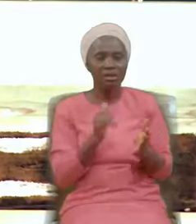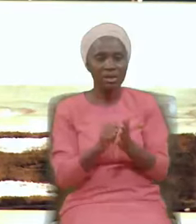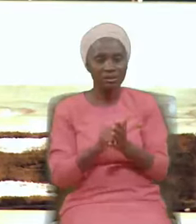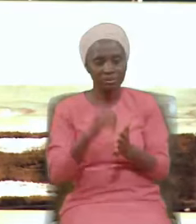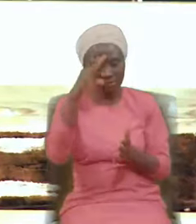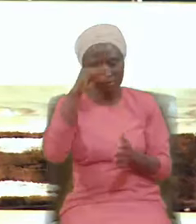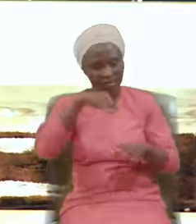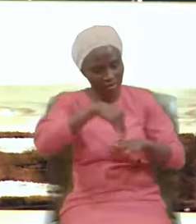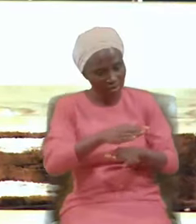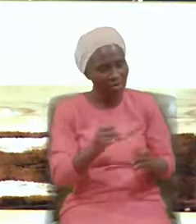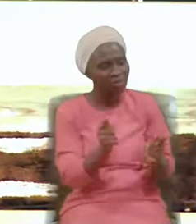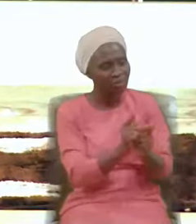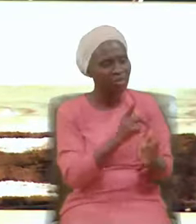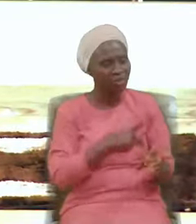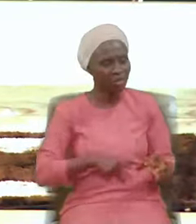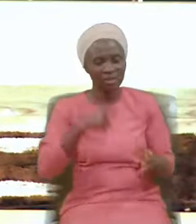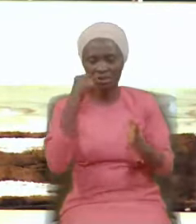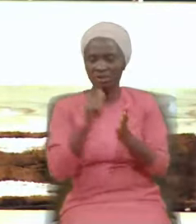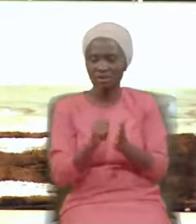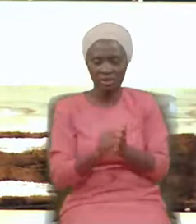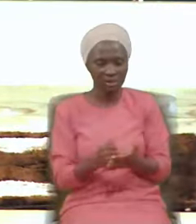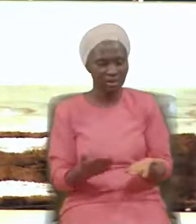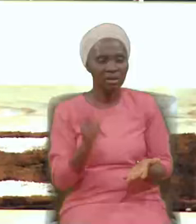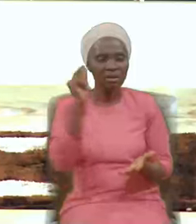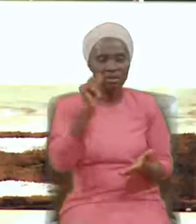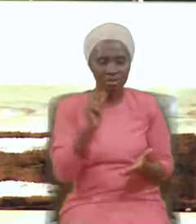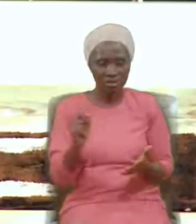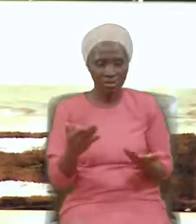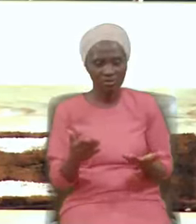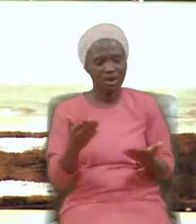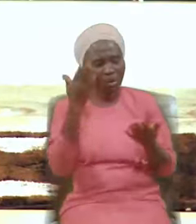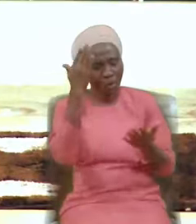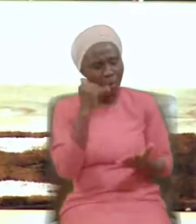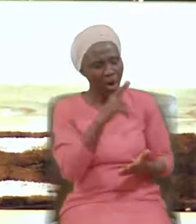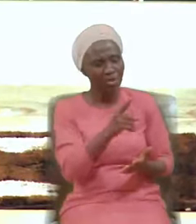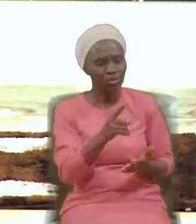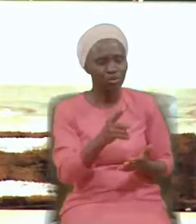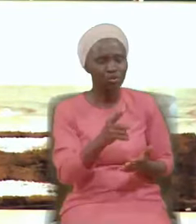envoya dire au roi, « Pourquoi as-tu déchiré tes vêtements?